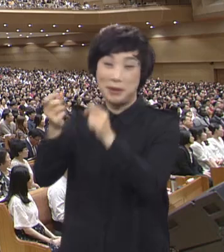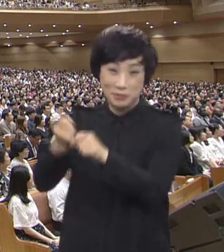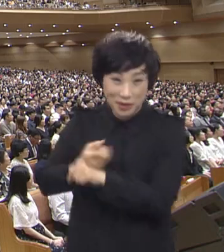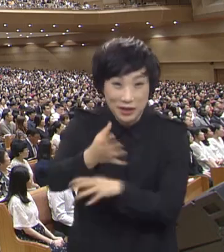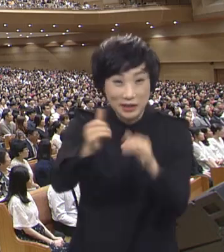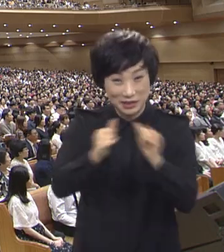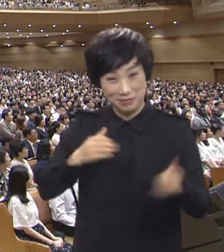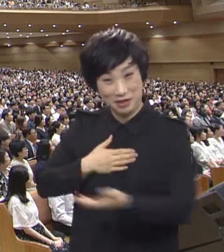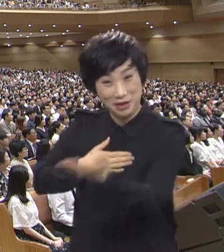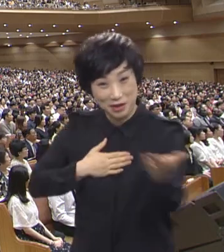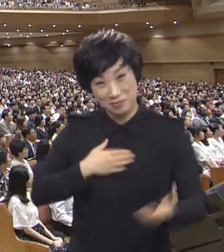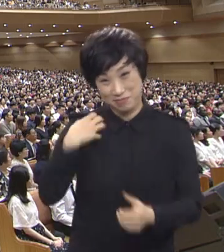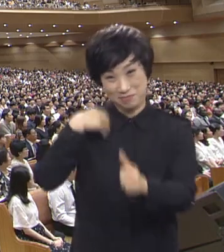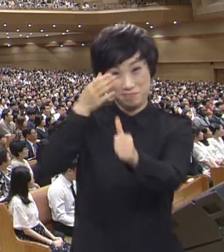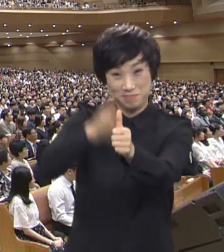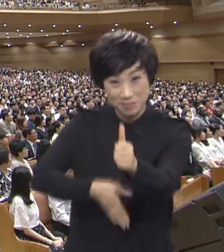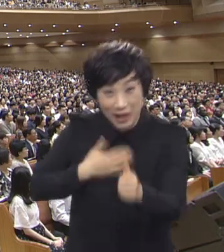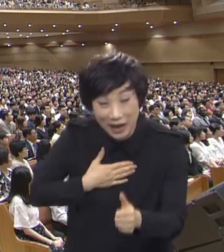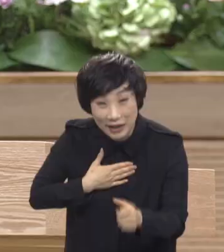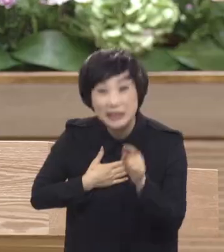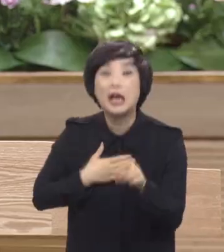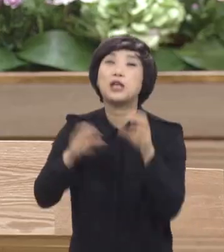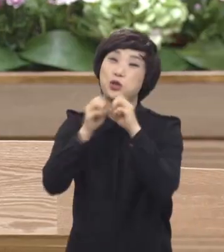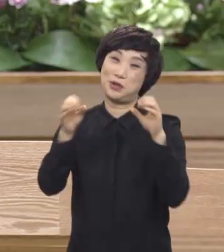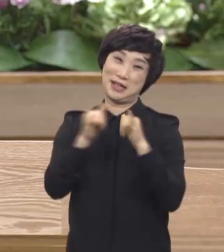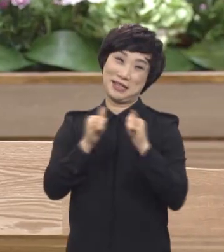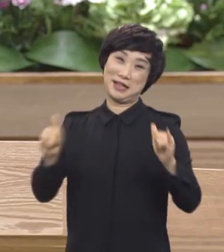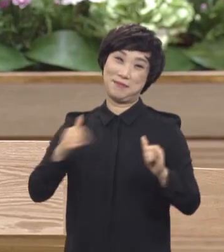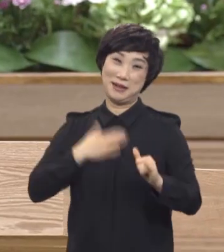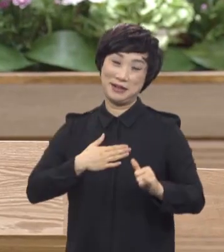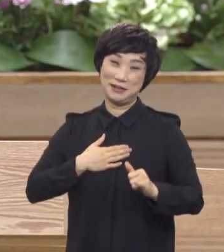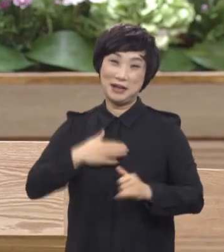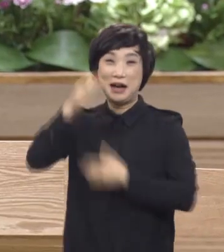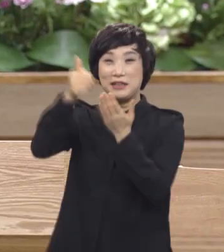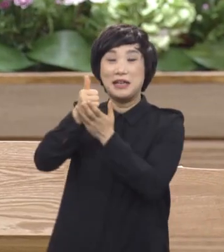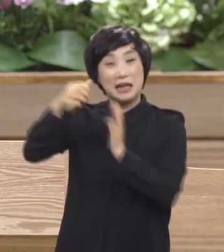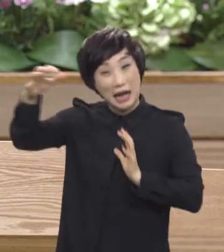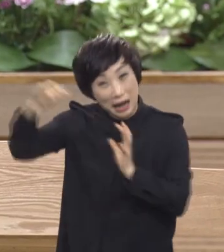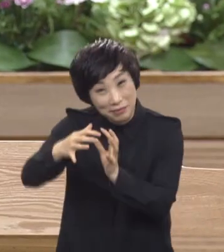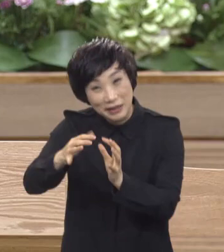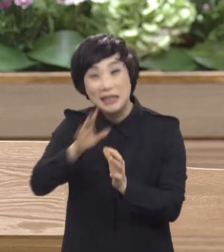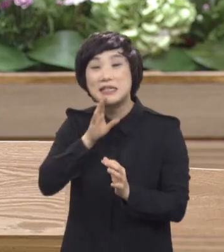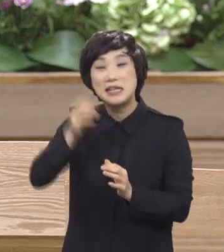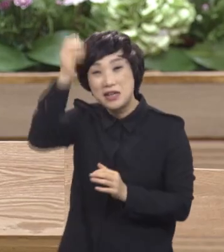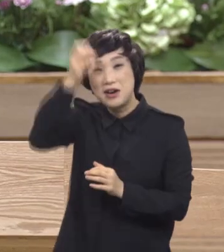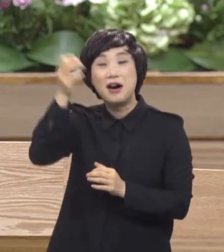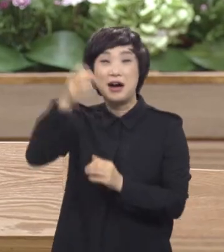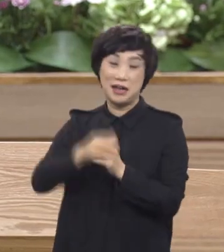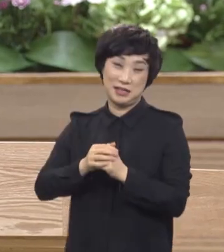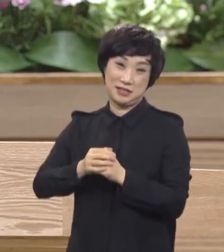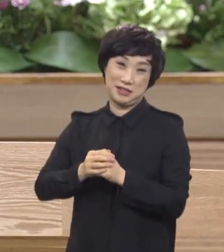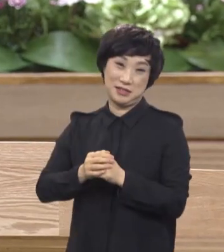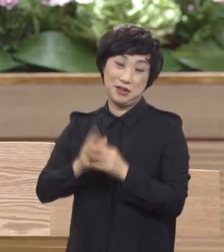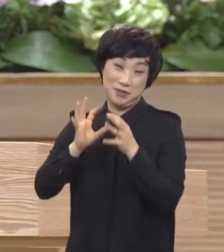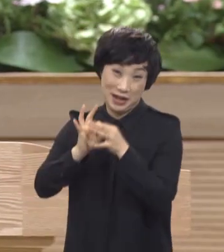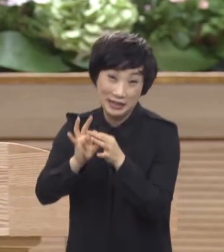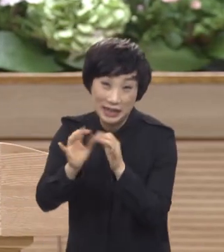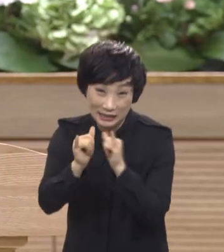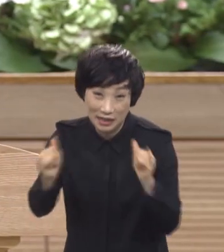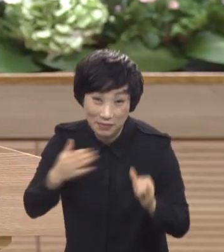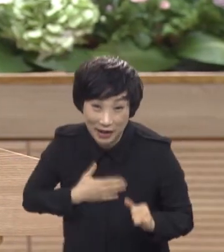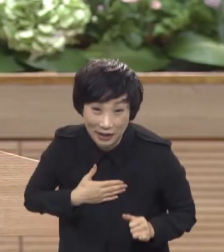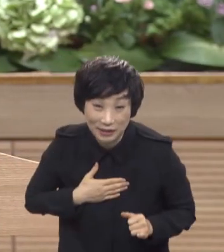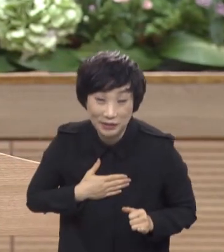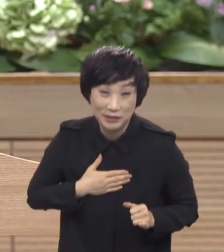그가 전도자요 그가 하나님과 함께한 신령한 영적인 조직에 속한 사람이오